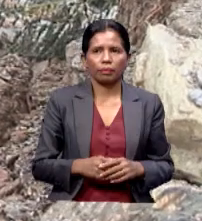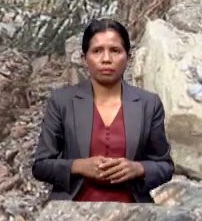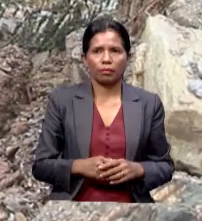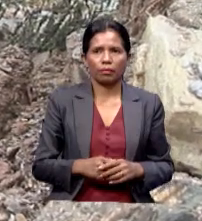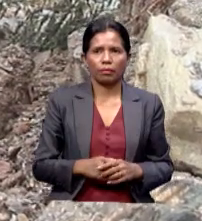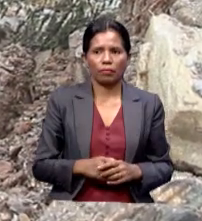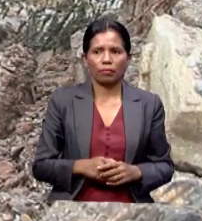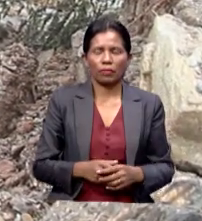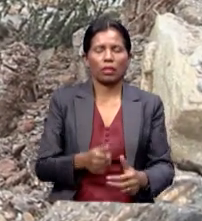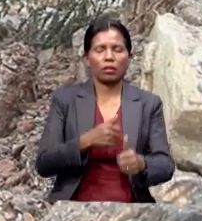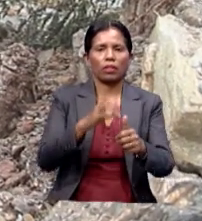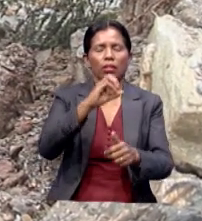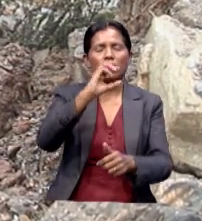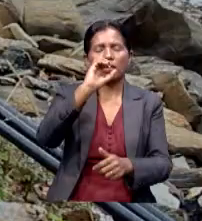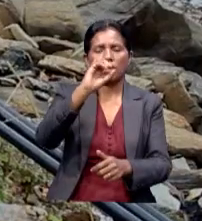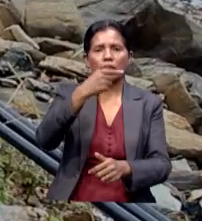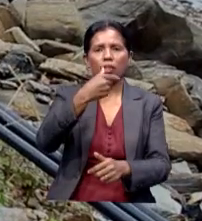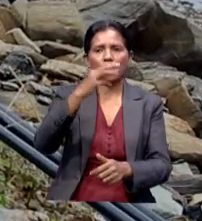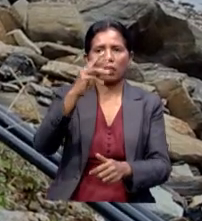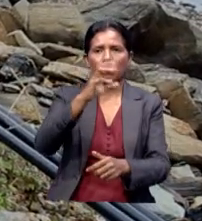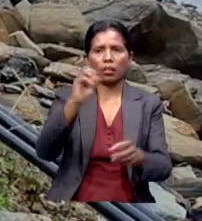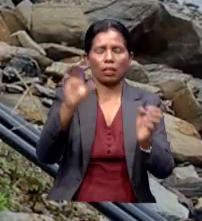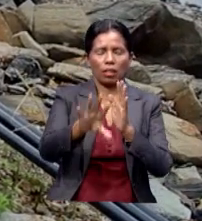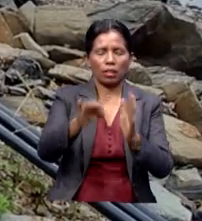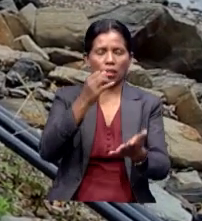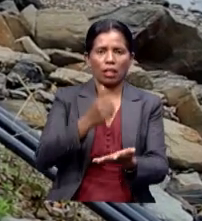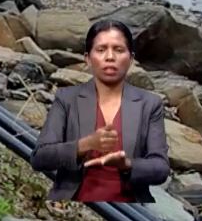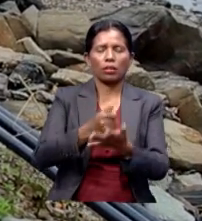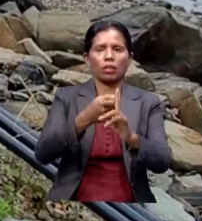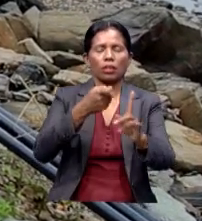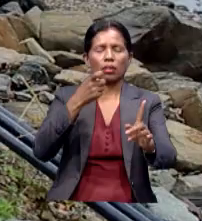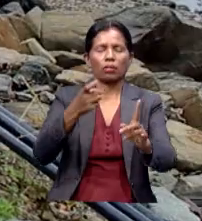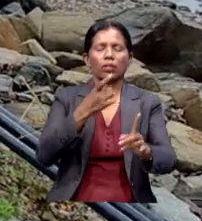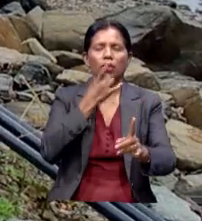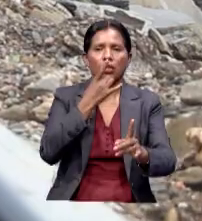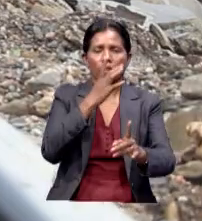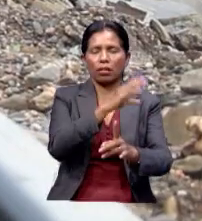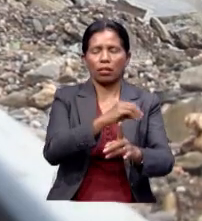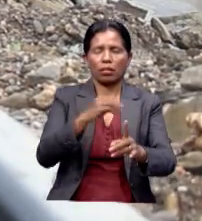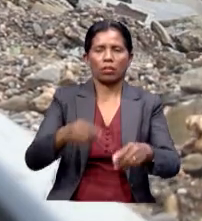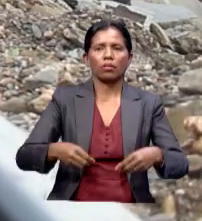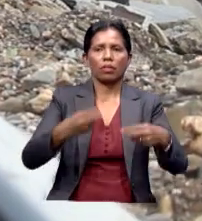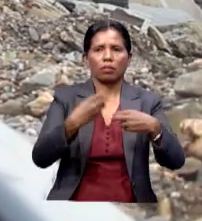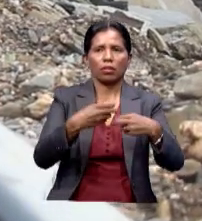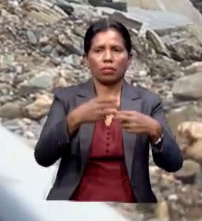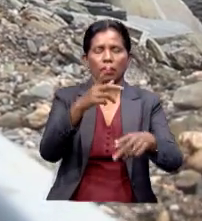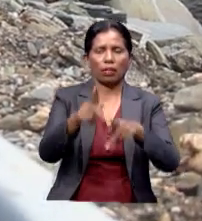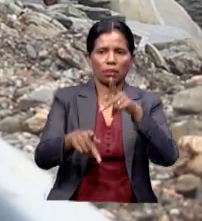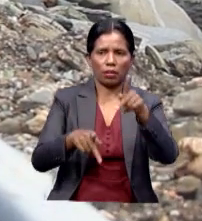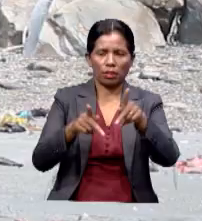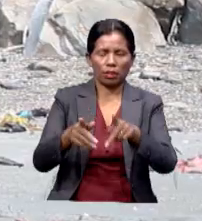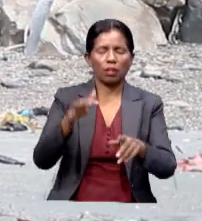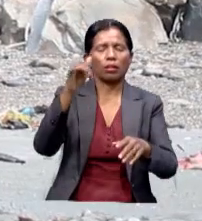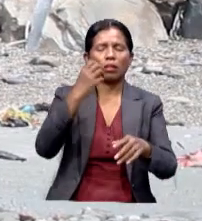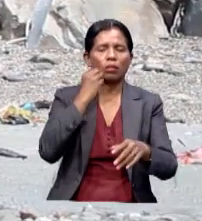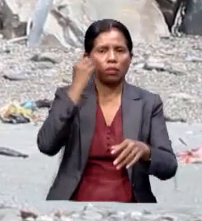Tur observasaun jemeni wa hira fiu hirak ne la hetan aten sam husi parte kompetenti mak se fo impactu ba komendade ne be mak hela